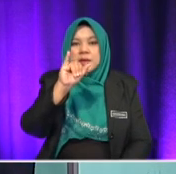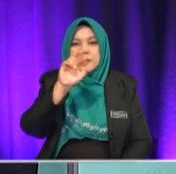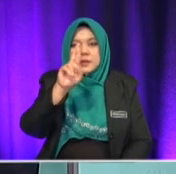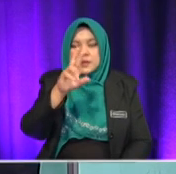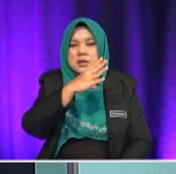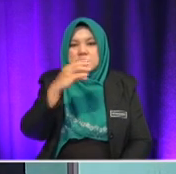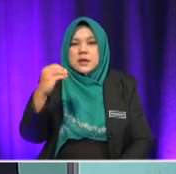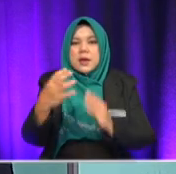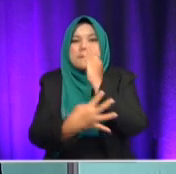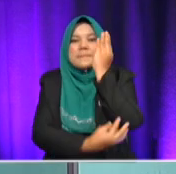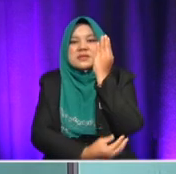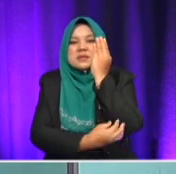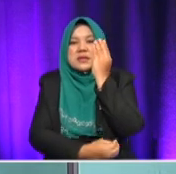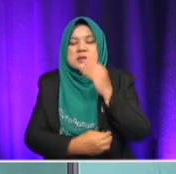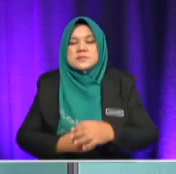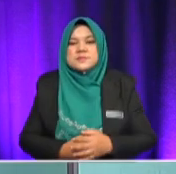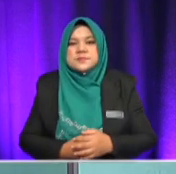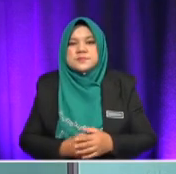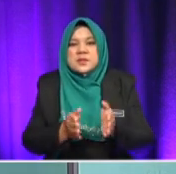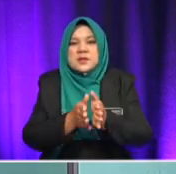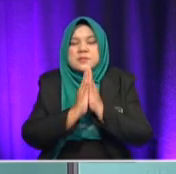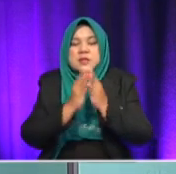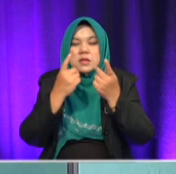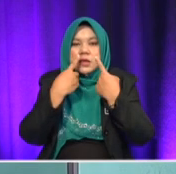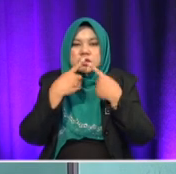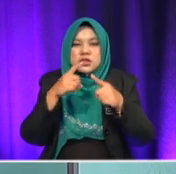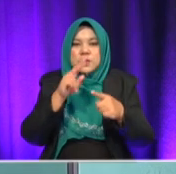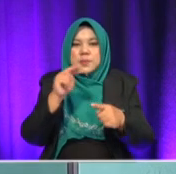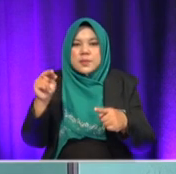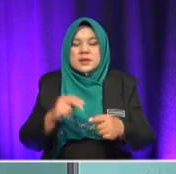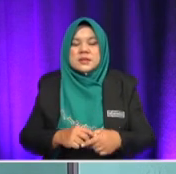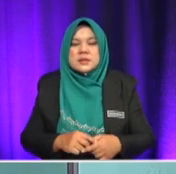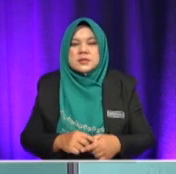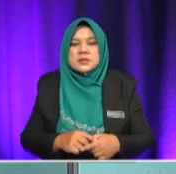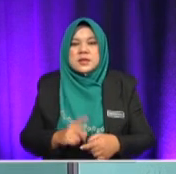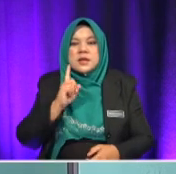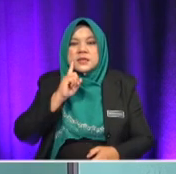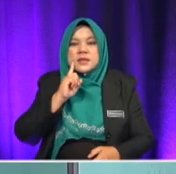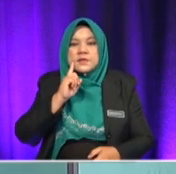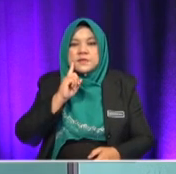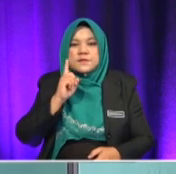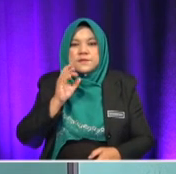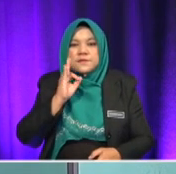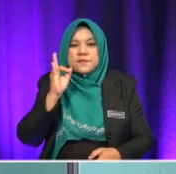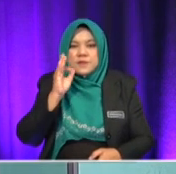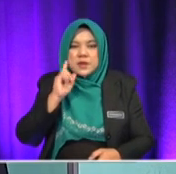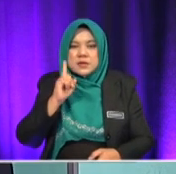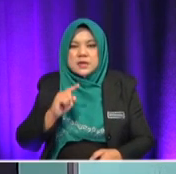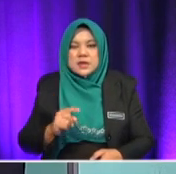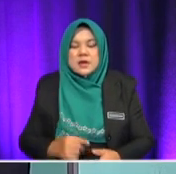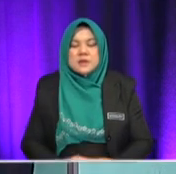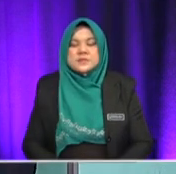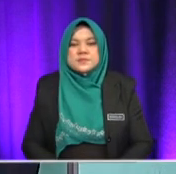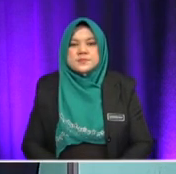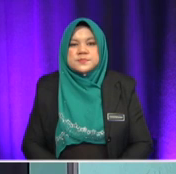ini saya tidak minta jawaban dari pada Zahir Farah Zahira Fara Zahira dengar bagi satu perbedaan